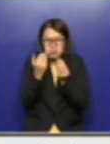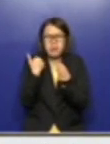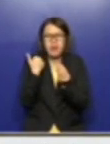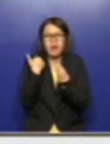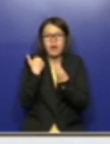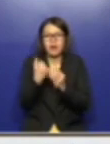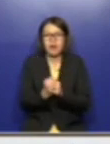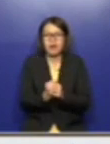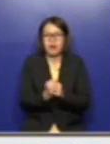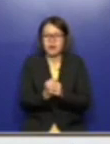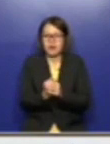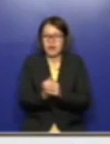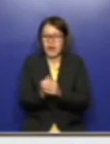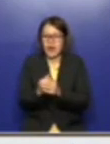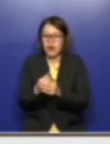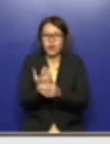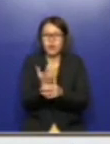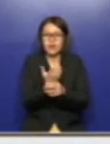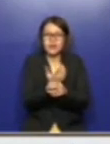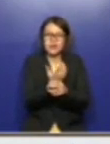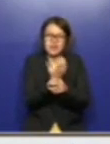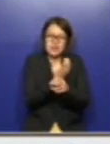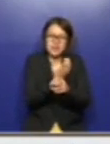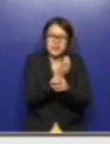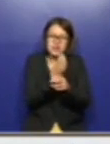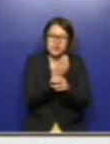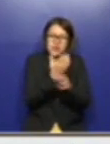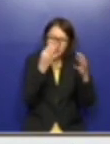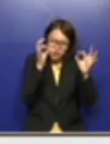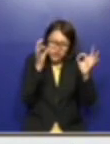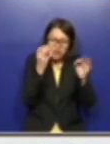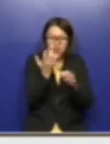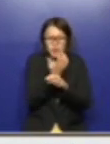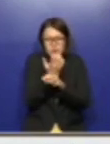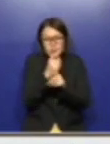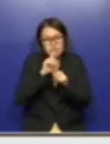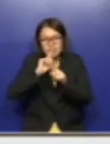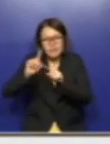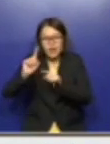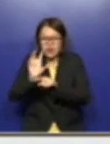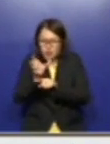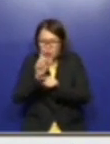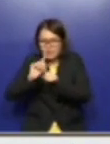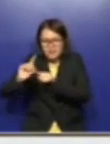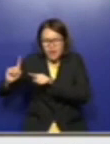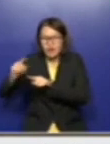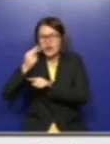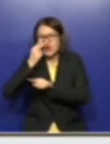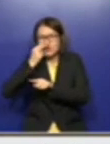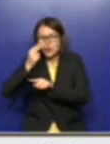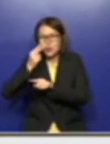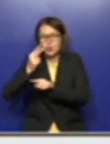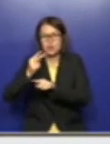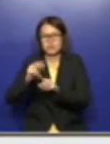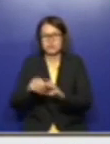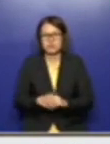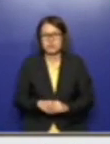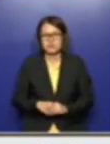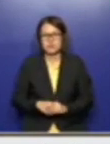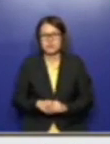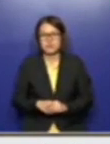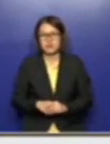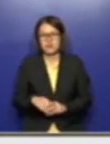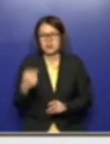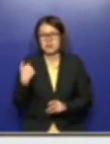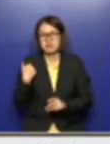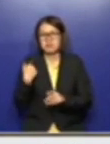ตัวอย่างสิครับเอาคนทุกช่องดิครับเอาที่เขาดูทีวีฟรีด้วยดิครับเพราะท่านก็จัดกลุ่มอยู่ในทีวีดิจิตอลแต่ท่าน